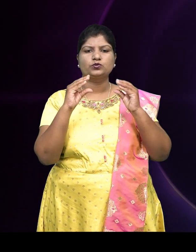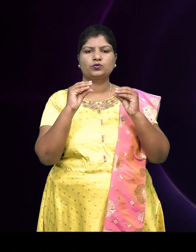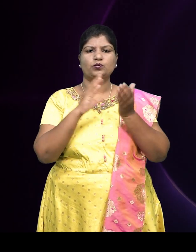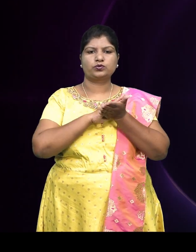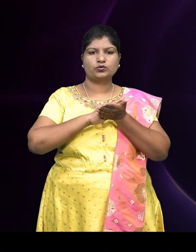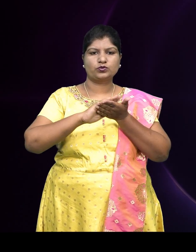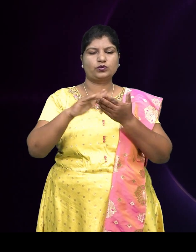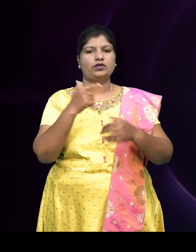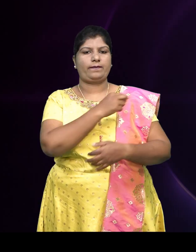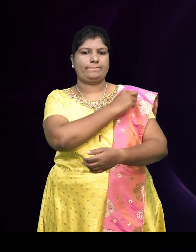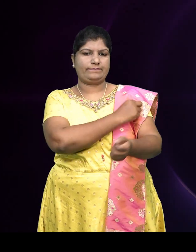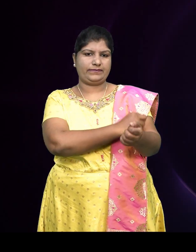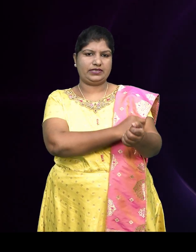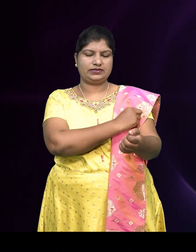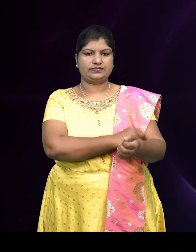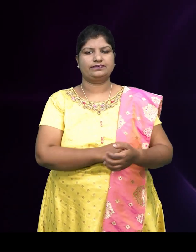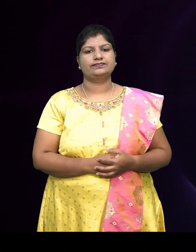अरेखित मांसपेशी।